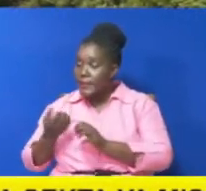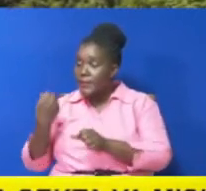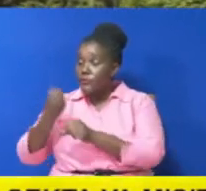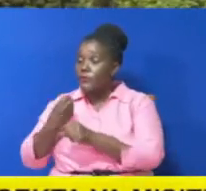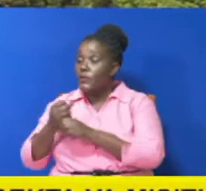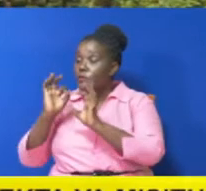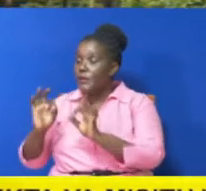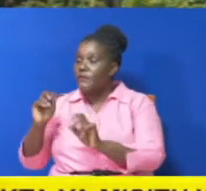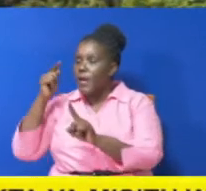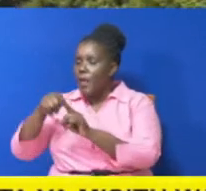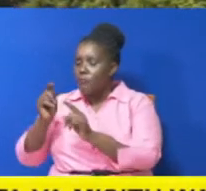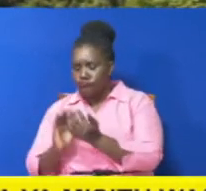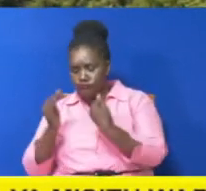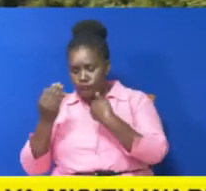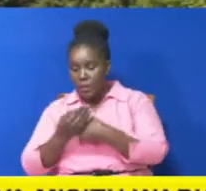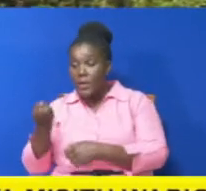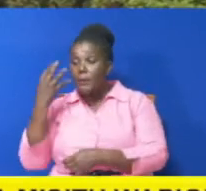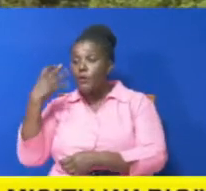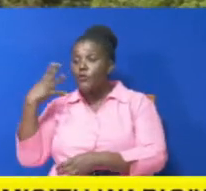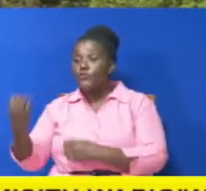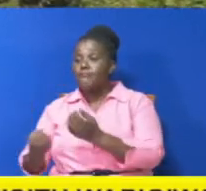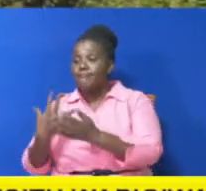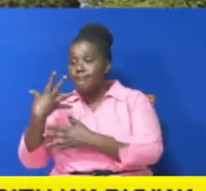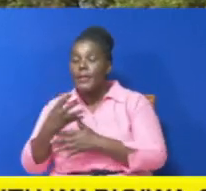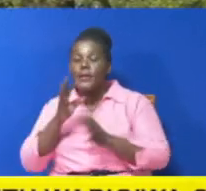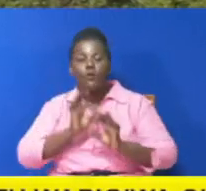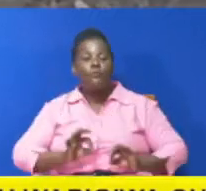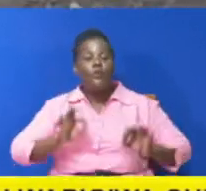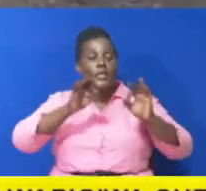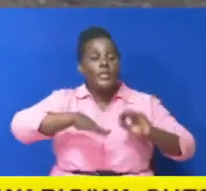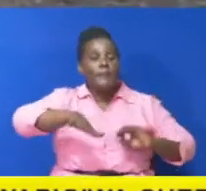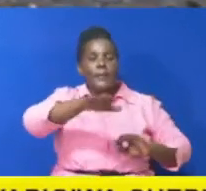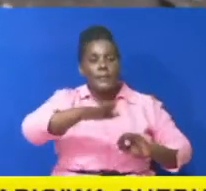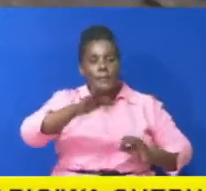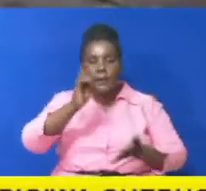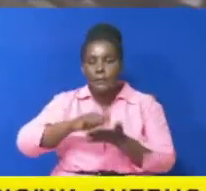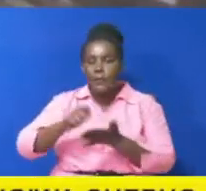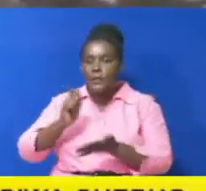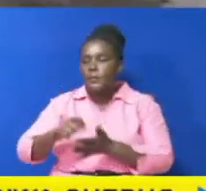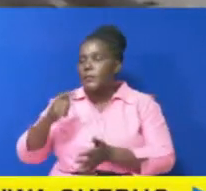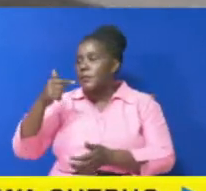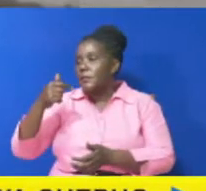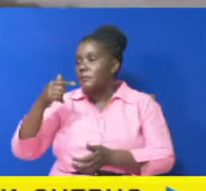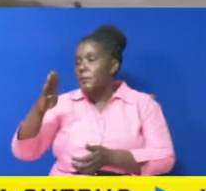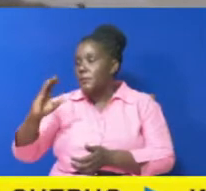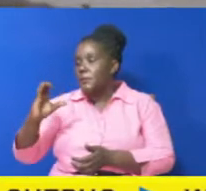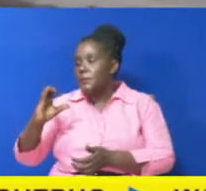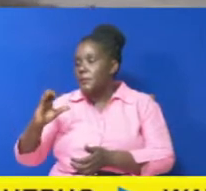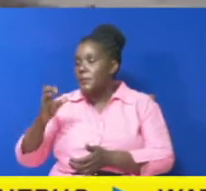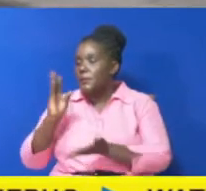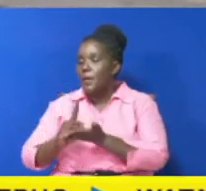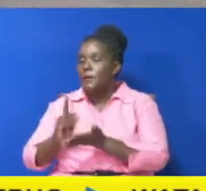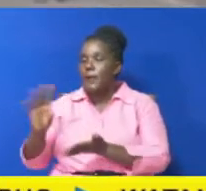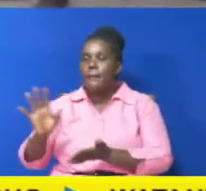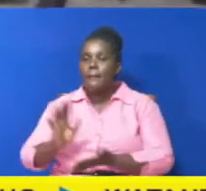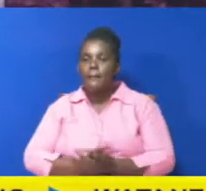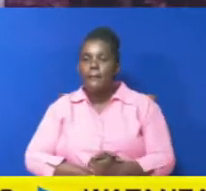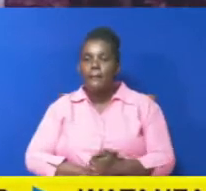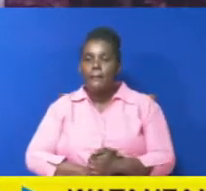mlipuko na kuboresha mazingira katika makazi ya watu. Mali Ocheto, TBC, Dar es